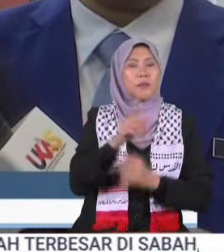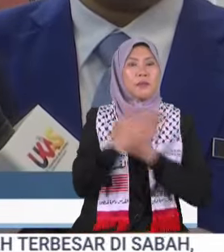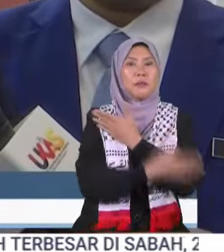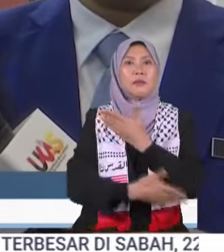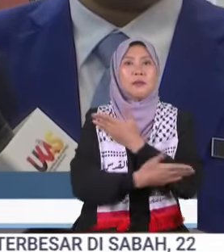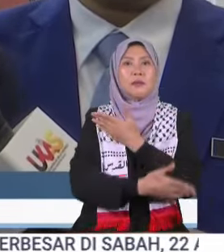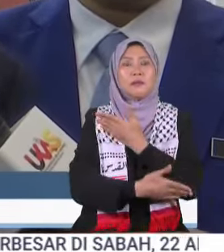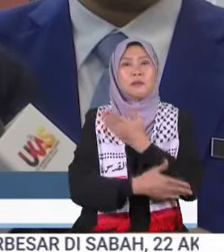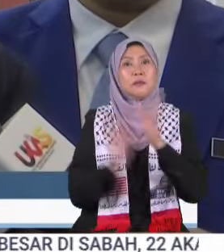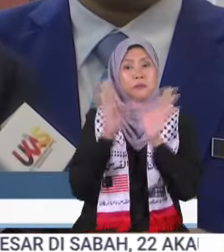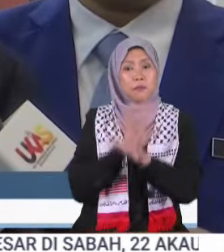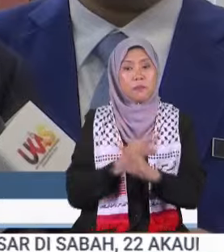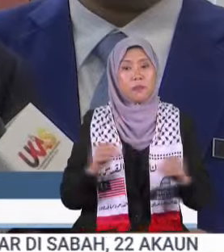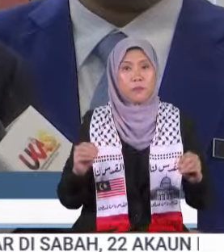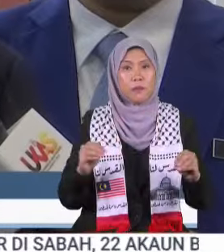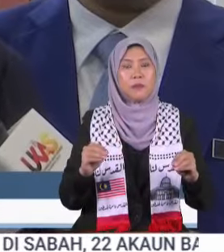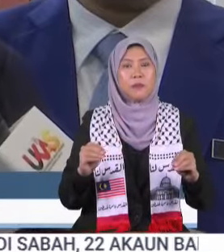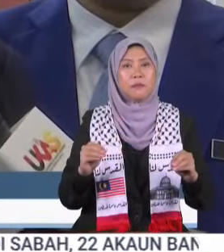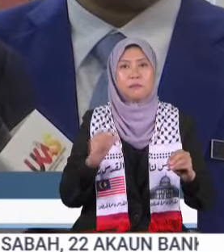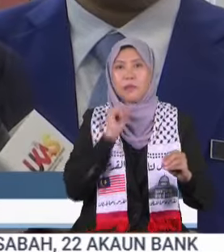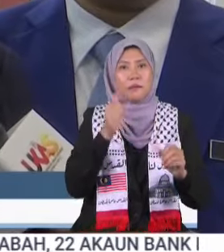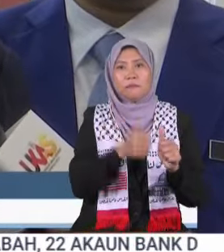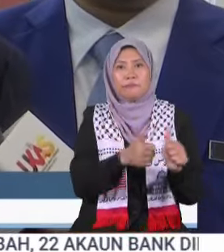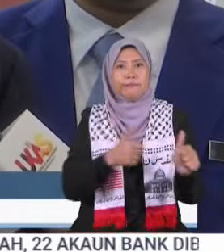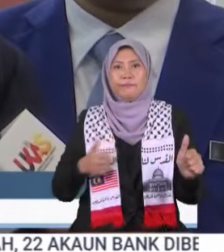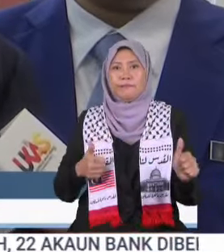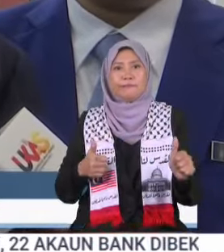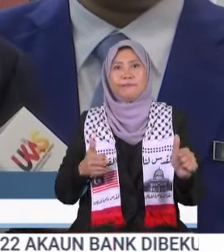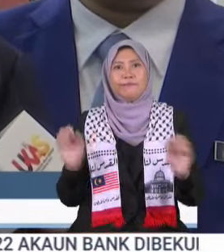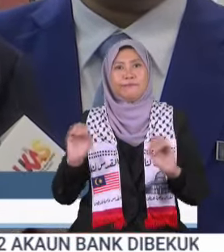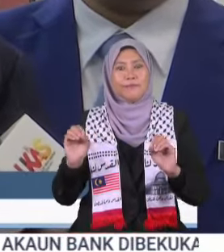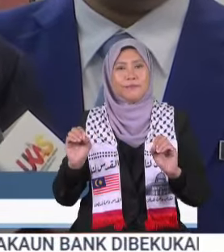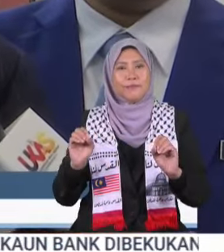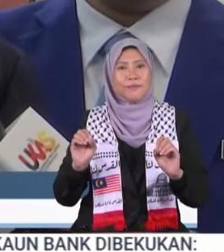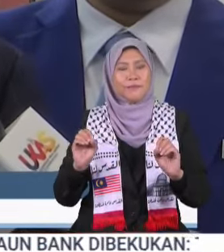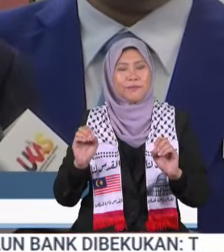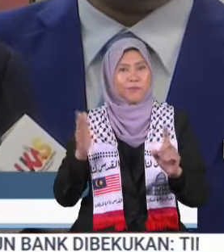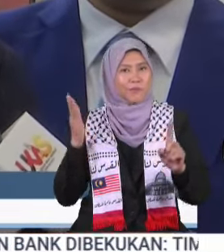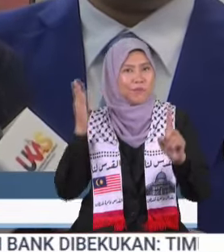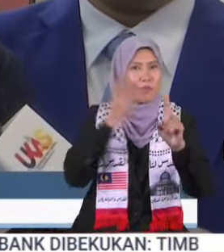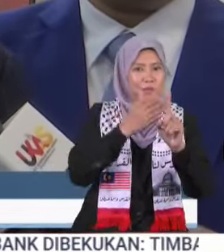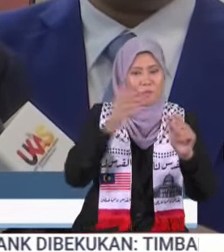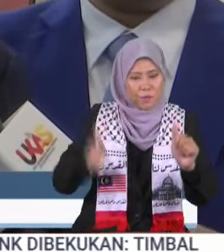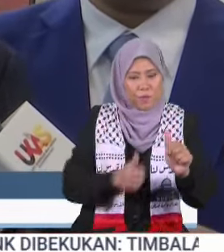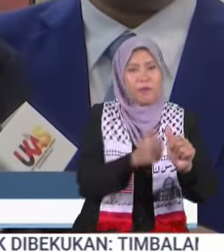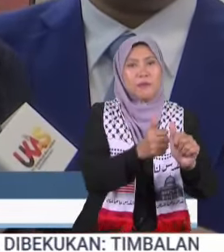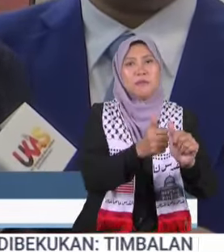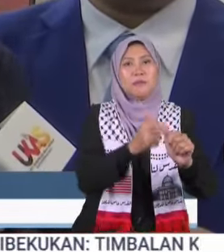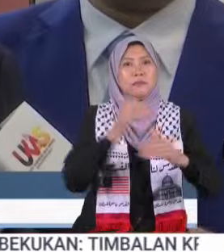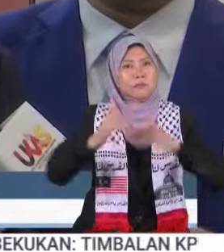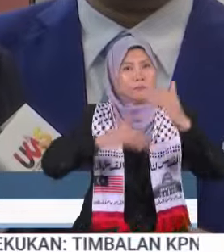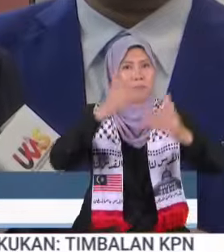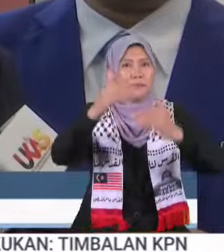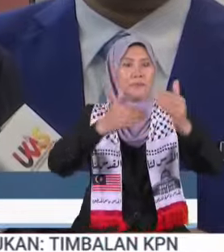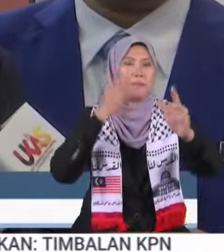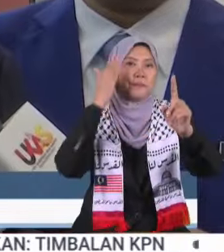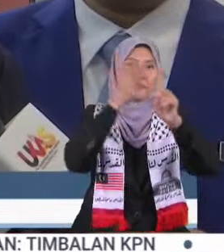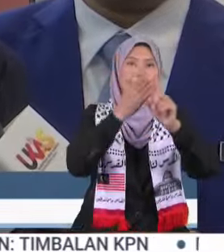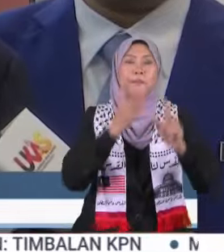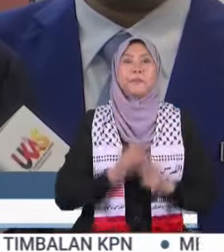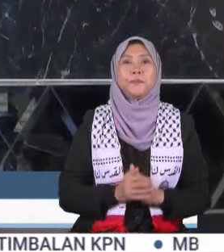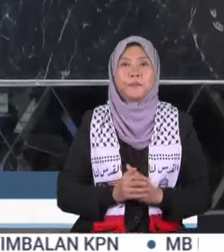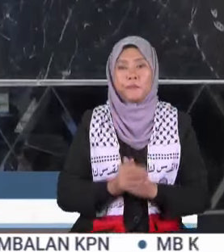negaraupun Negeri Sarawak ini tidak tertinggal dari sudut pendjalan dan kita bergak ke depan beliau ditemui